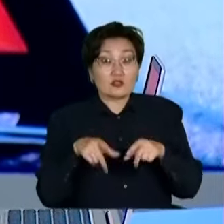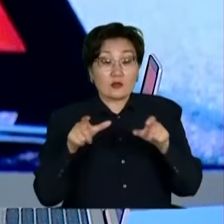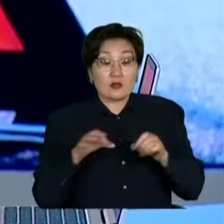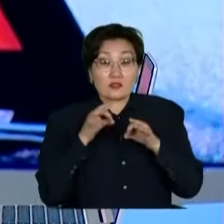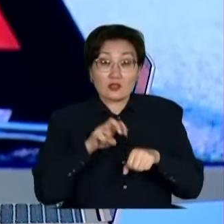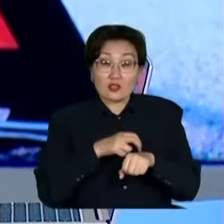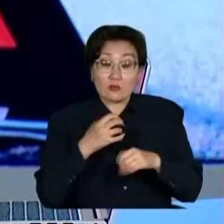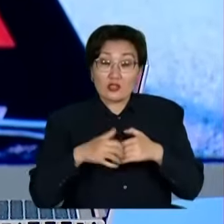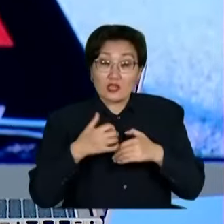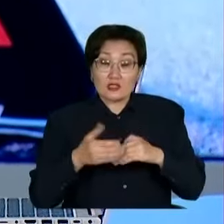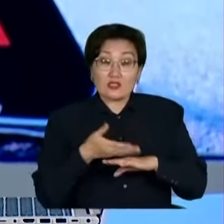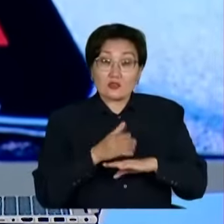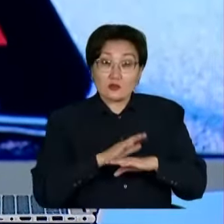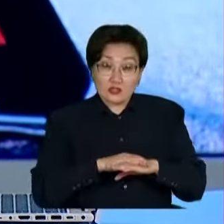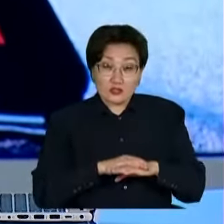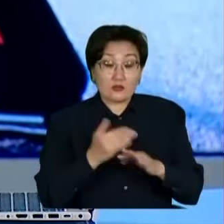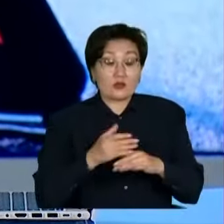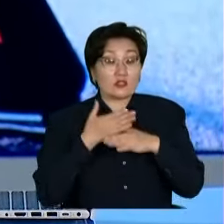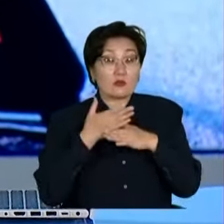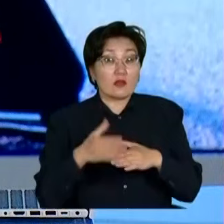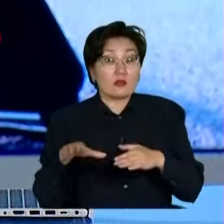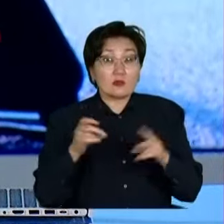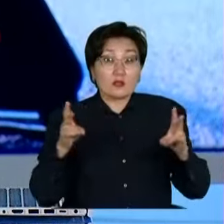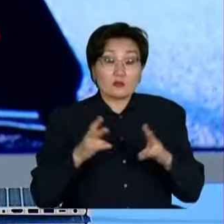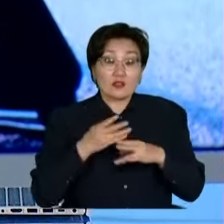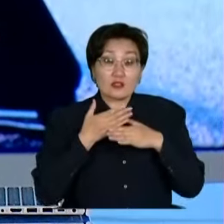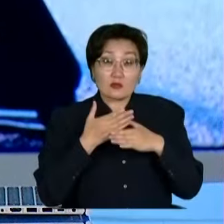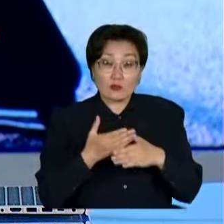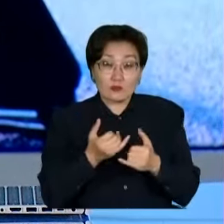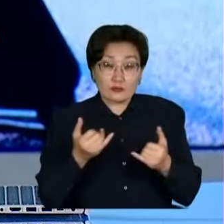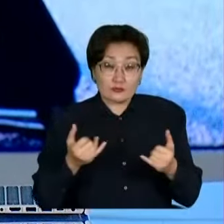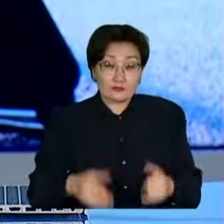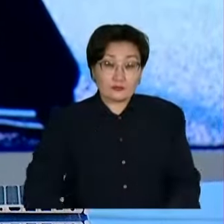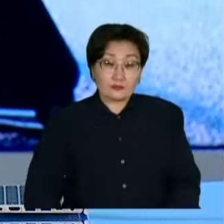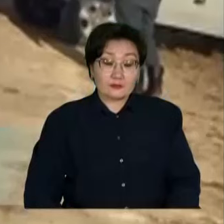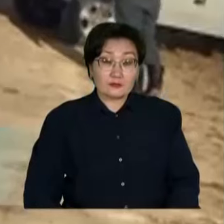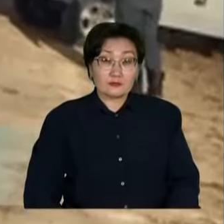словам врачей, средней степени тяжести. Им оказывается вся необходимая медицинская помощь.